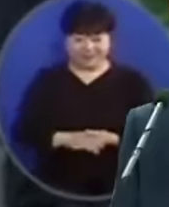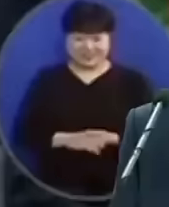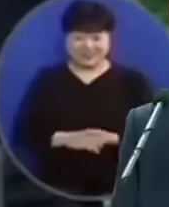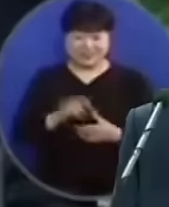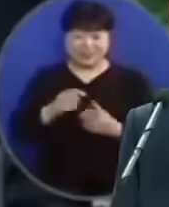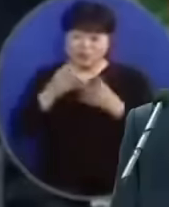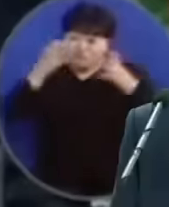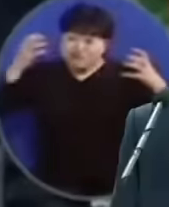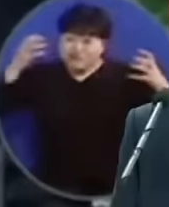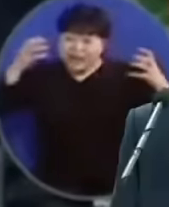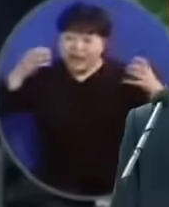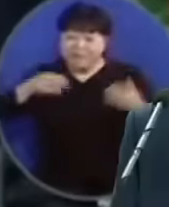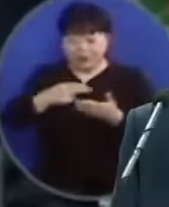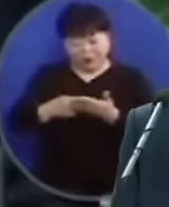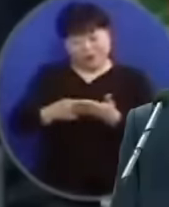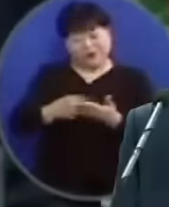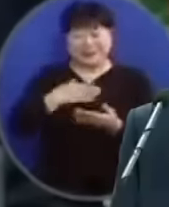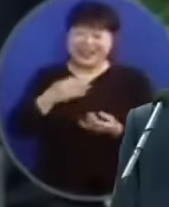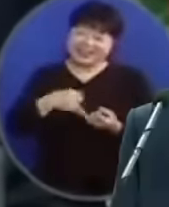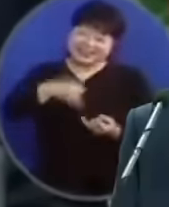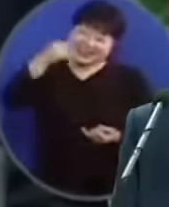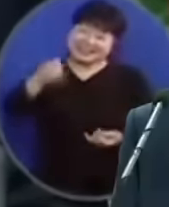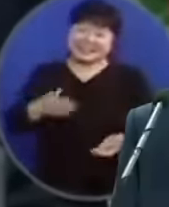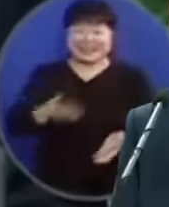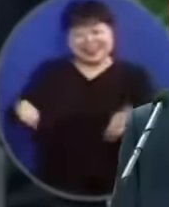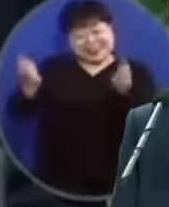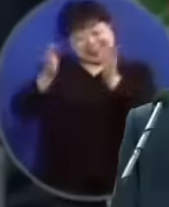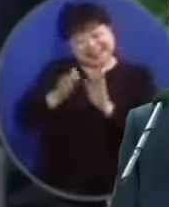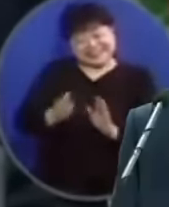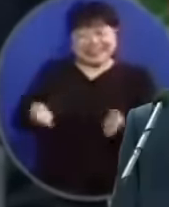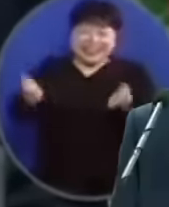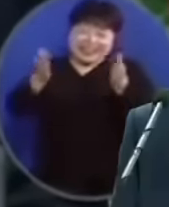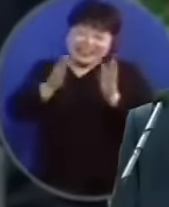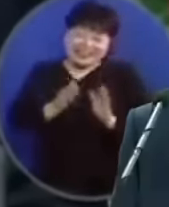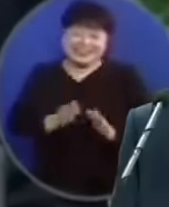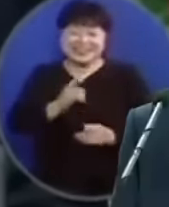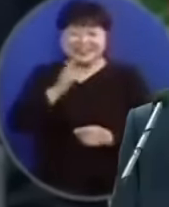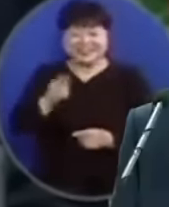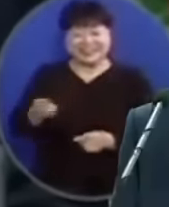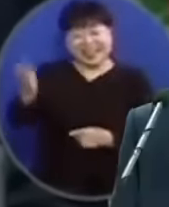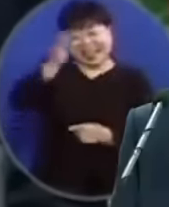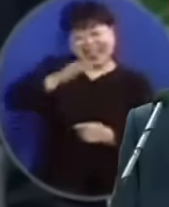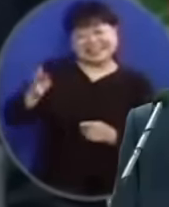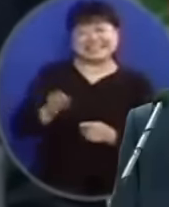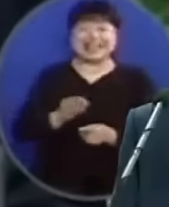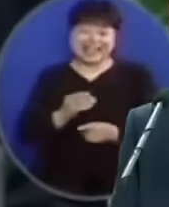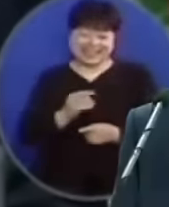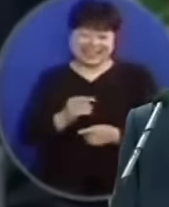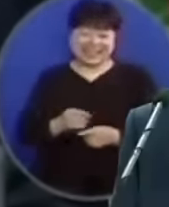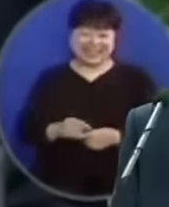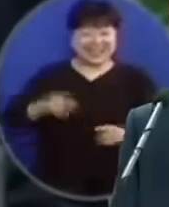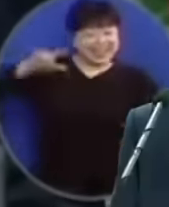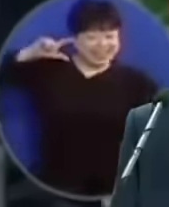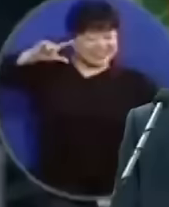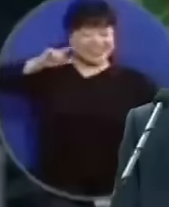너무 뚱뚱하거들랑 거울을 잡아보고 나는 빼빼하다, 나는 날씬하다, S라인이다 그렇게 말하세요.